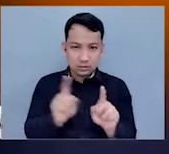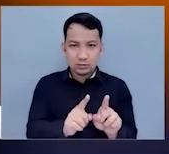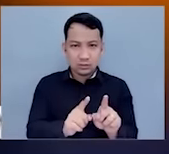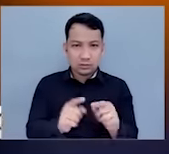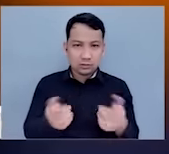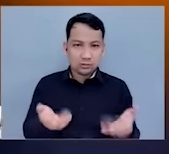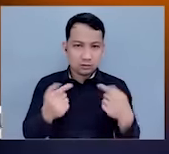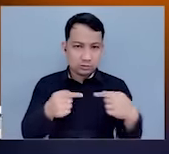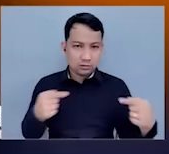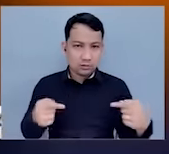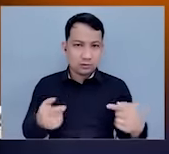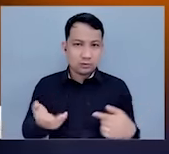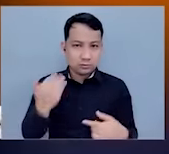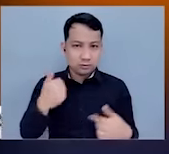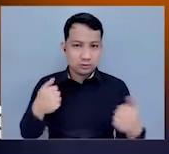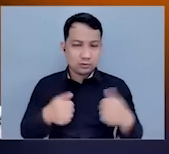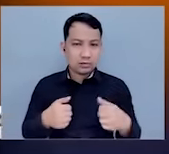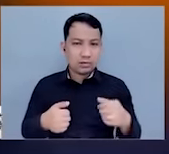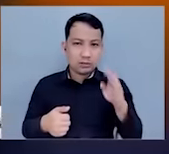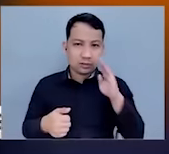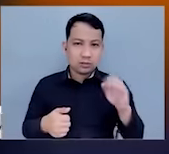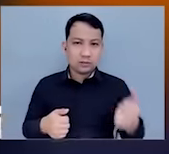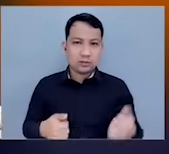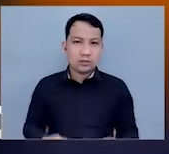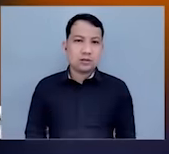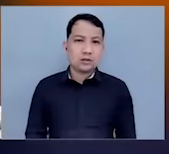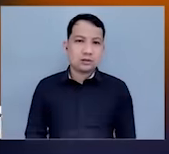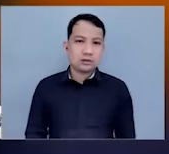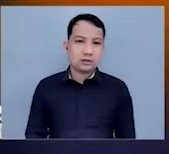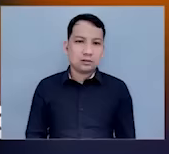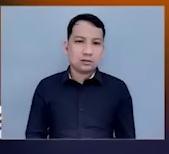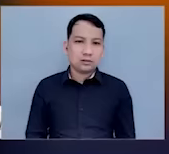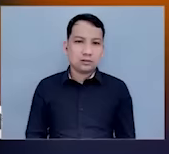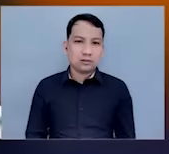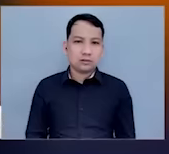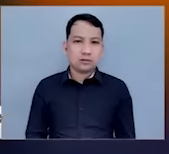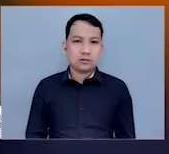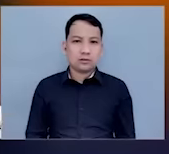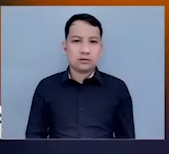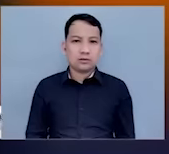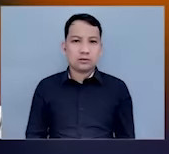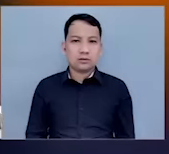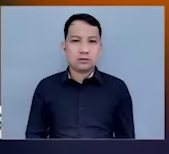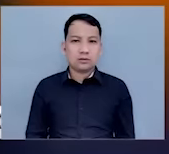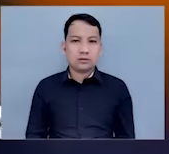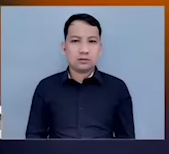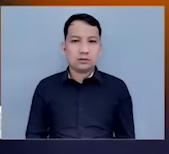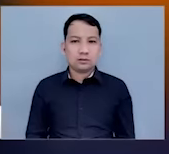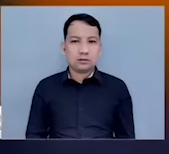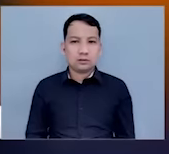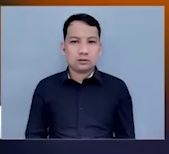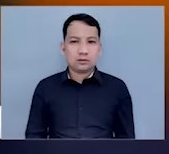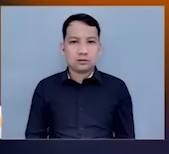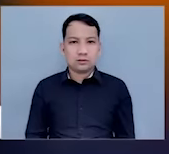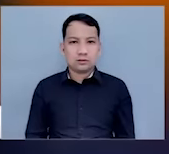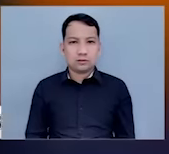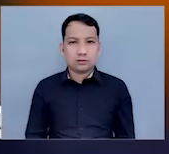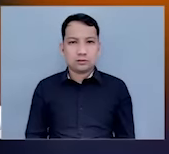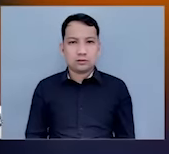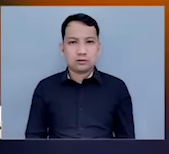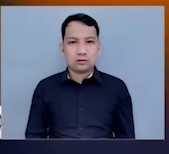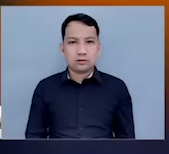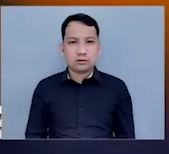ng sapakan si The Beast. Hey, Mo! Ano yung asawa mo, Mo, ha? Hey, f***, sapakan tayo,